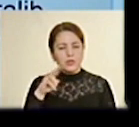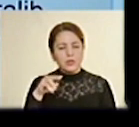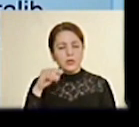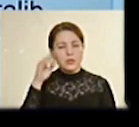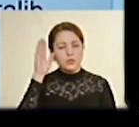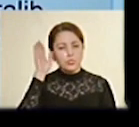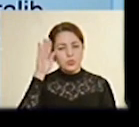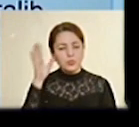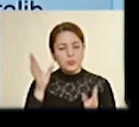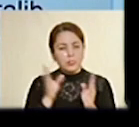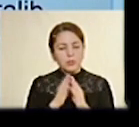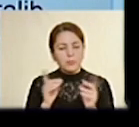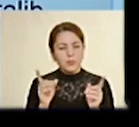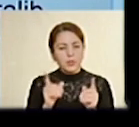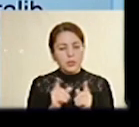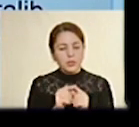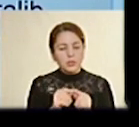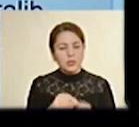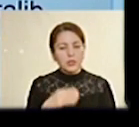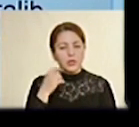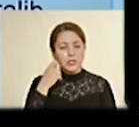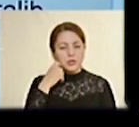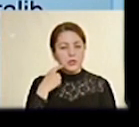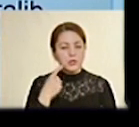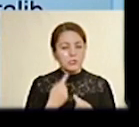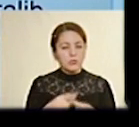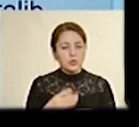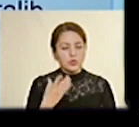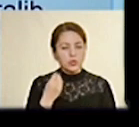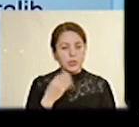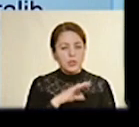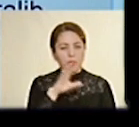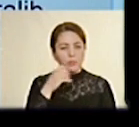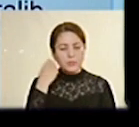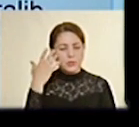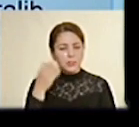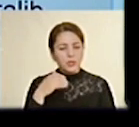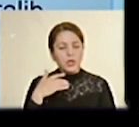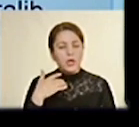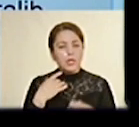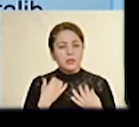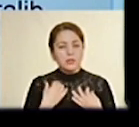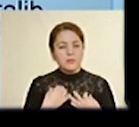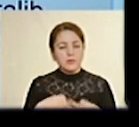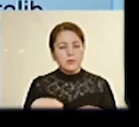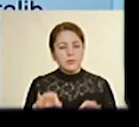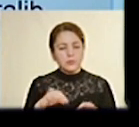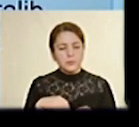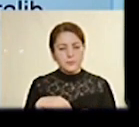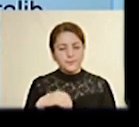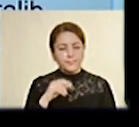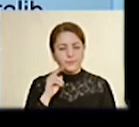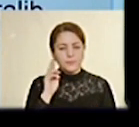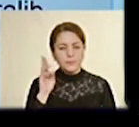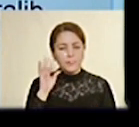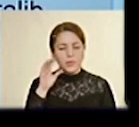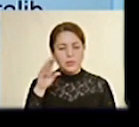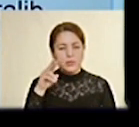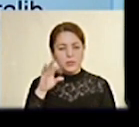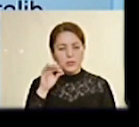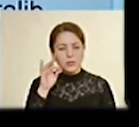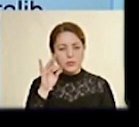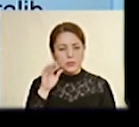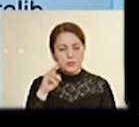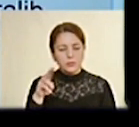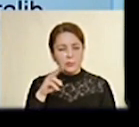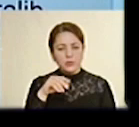tashqari yana bizga ma'lumki erkin kislorod gazi ham ajralib, ya'ni barg og'izchalar orqali